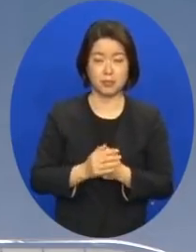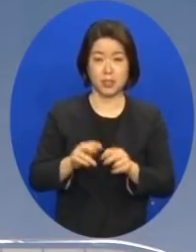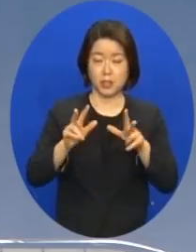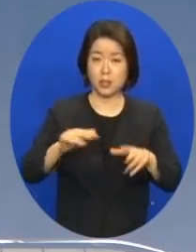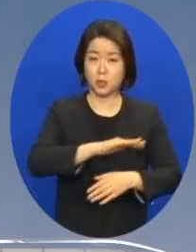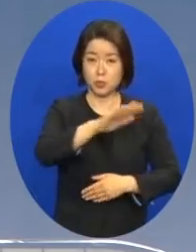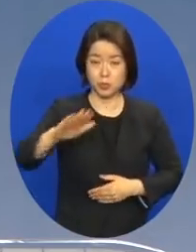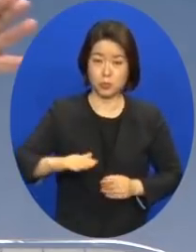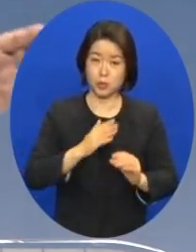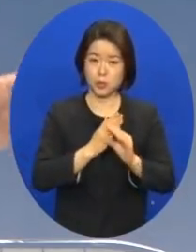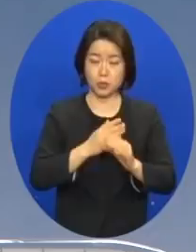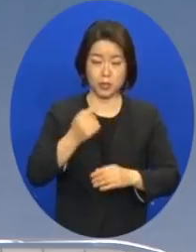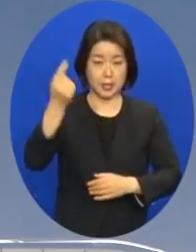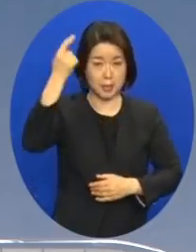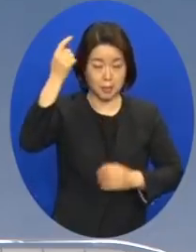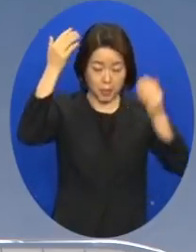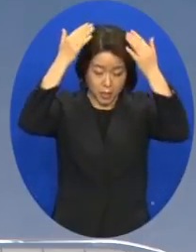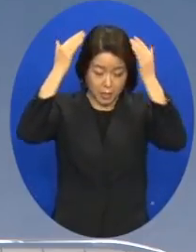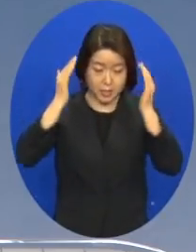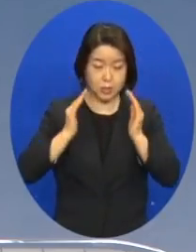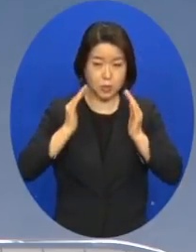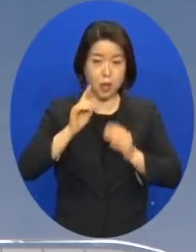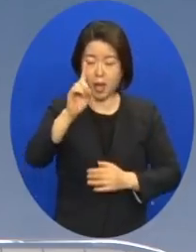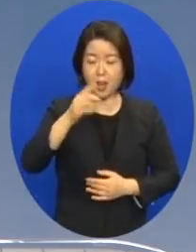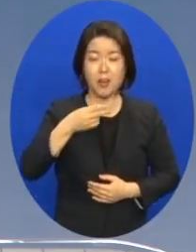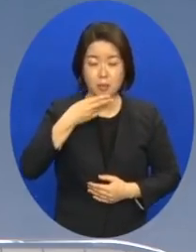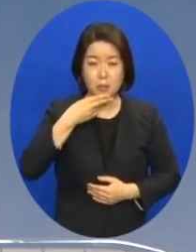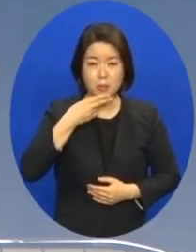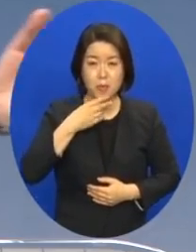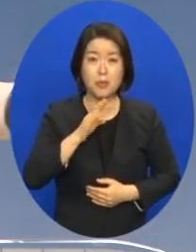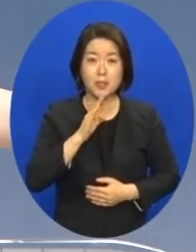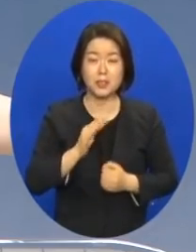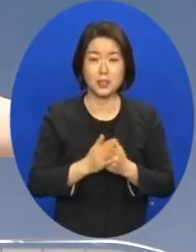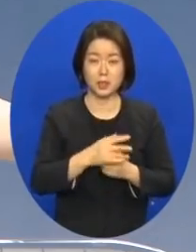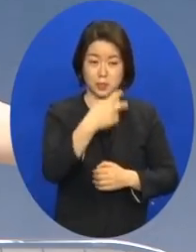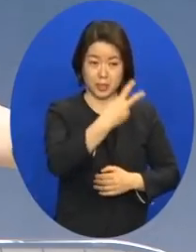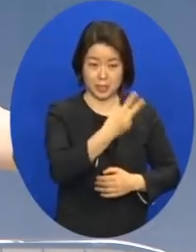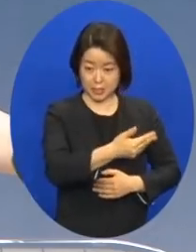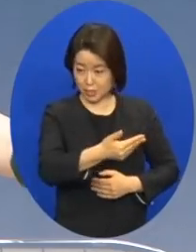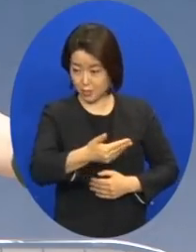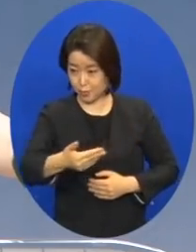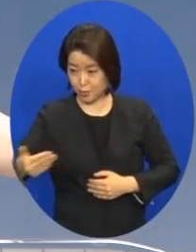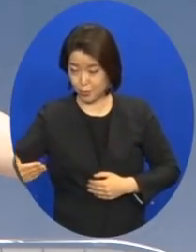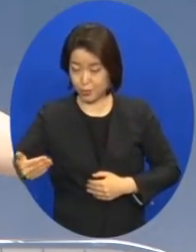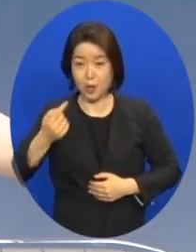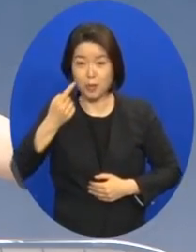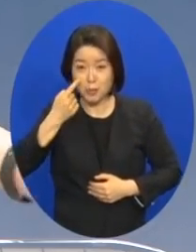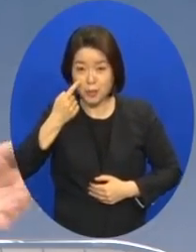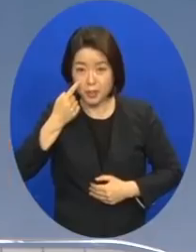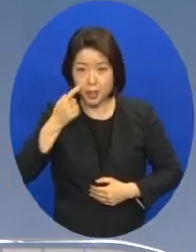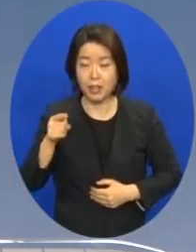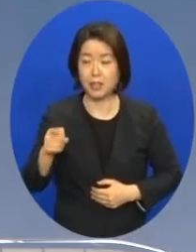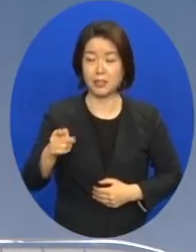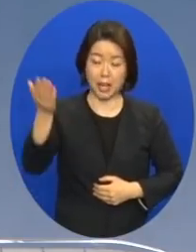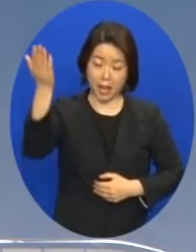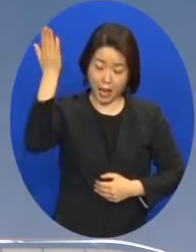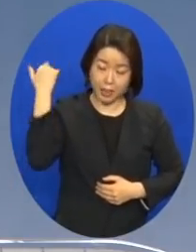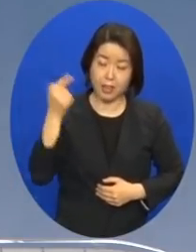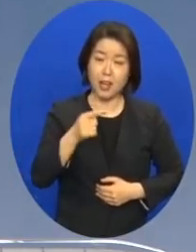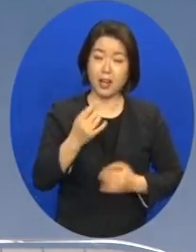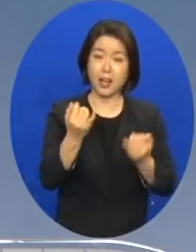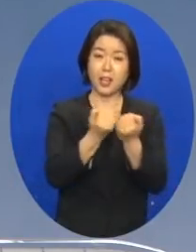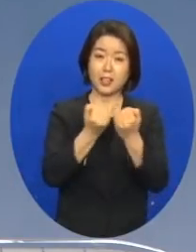중에 머리에 수건 쓴 사람 한 사람 없잖아요. 한 2000년 지나고 난 다음에 보니까 그때 당시에